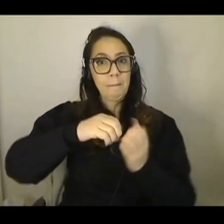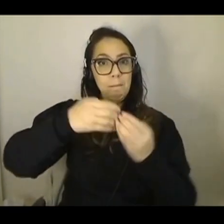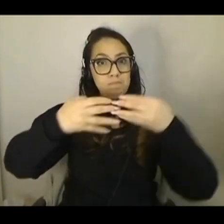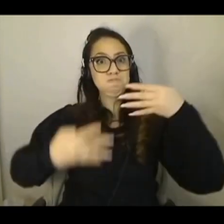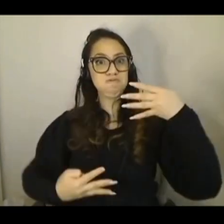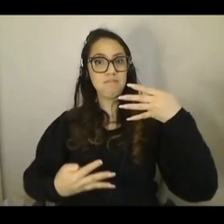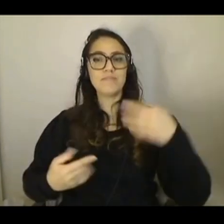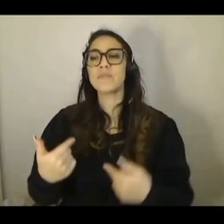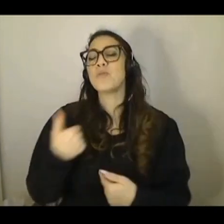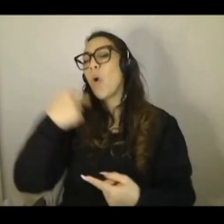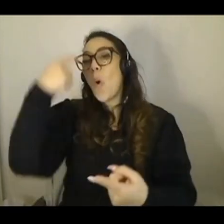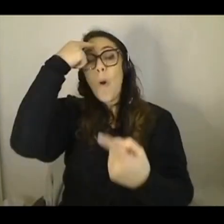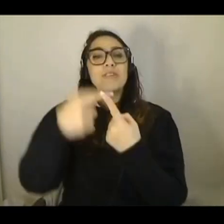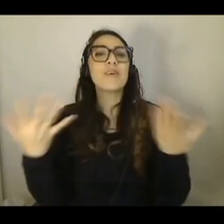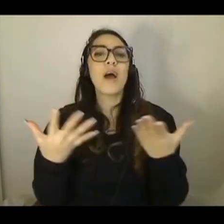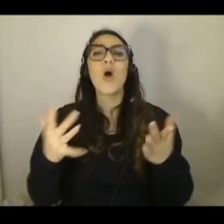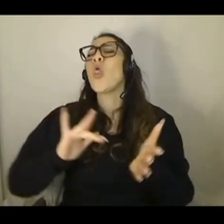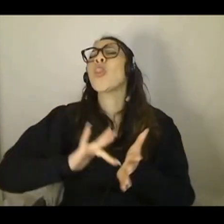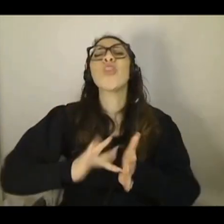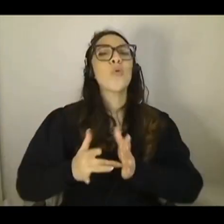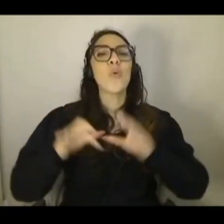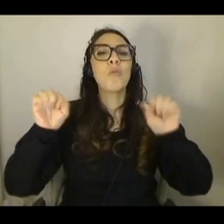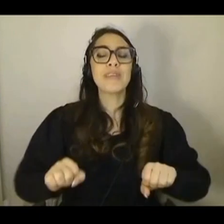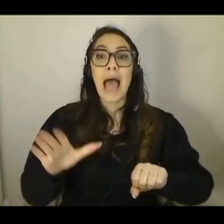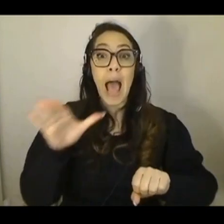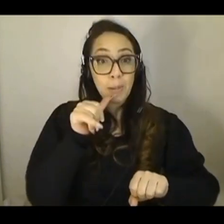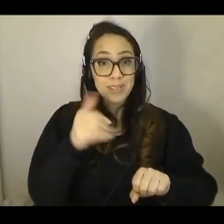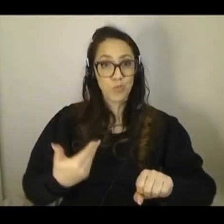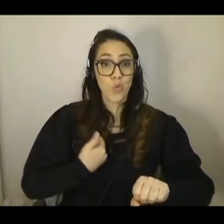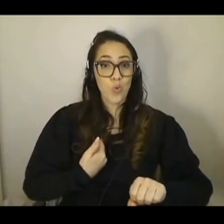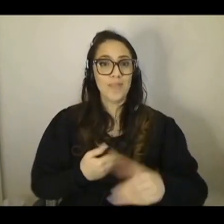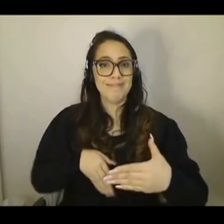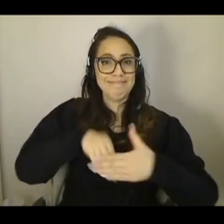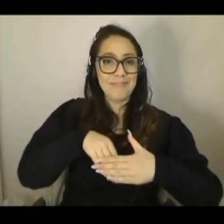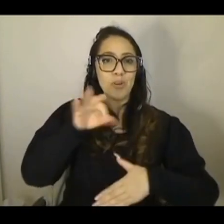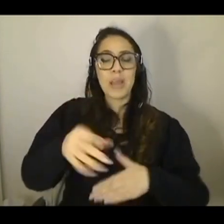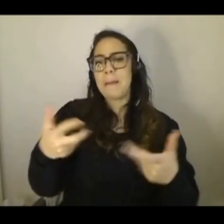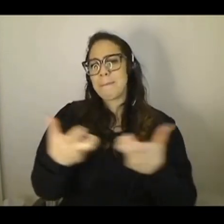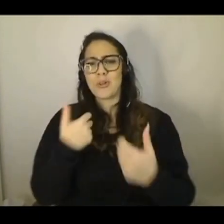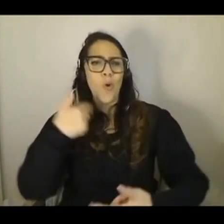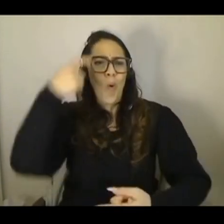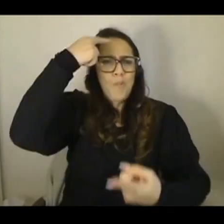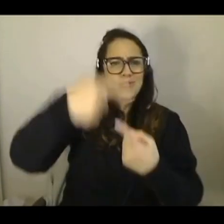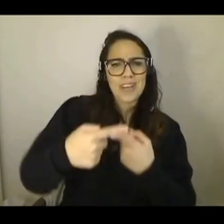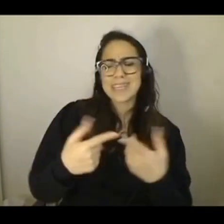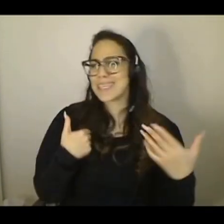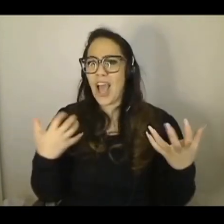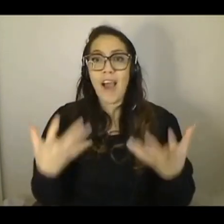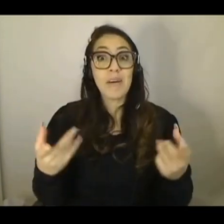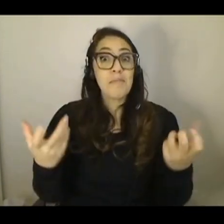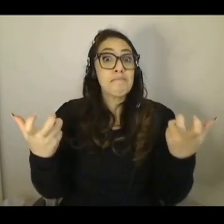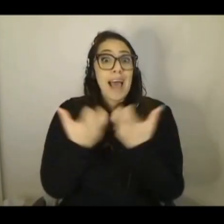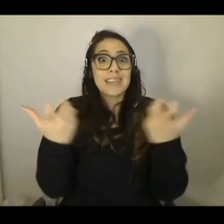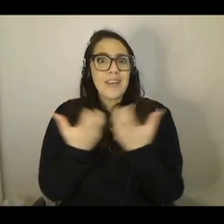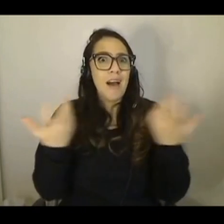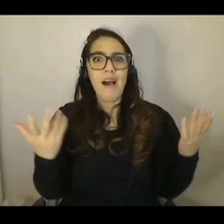leitmotiv, c'est tout est possible. L'impossible, c'est juste nous. Donc, quand moi, j'ai un rêve, un objectif, une envie, c'est un peu comme traverser la Manche ou relier les 5 continents. On